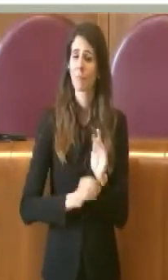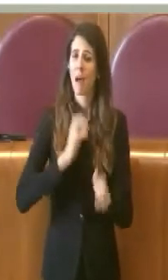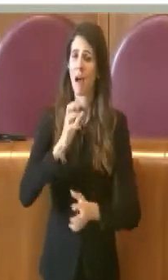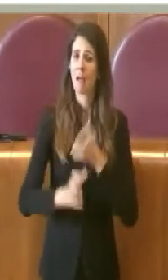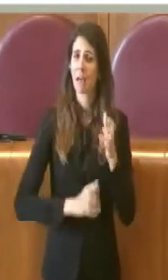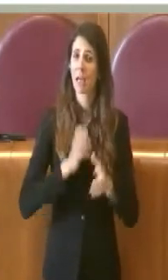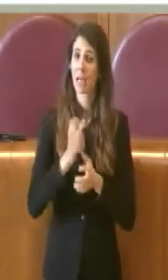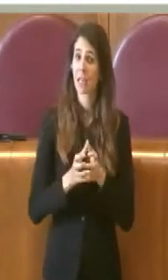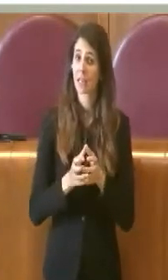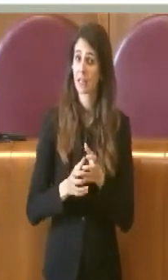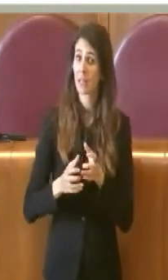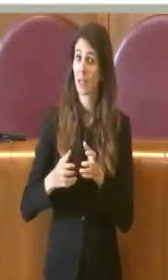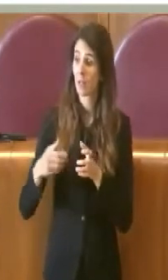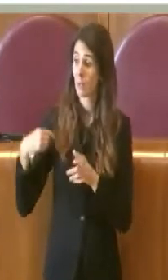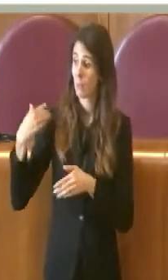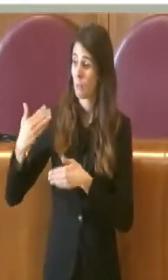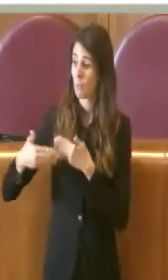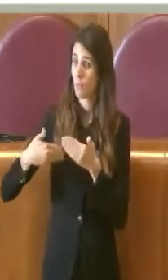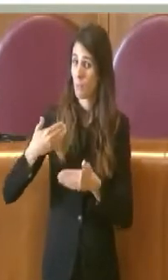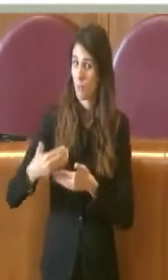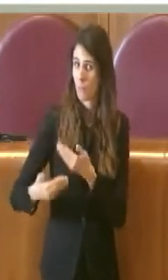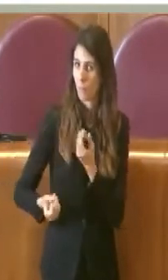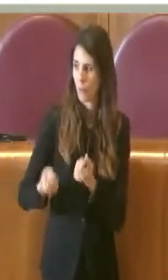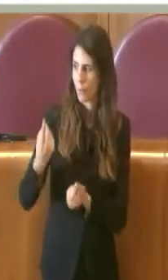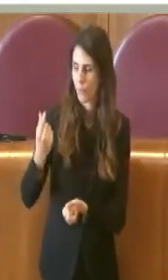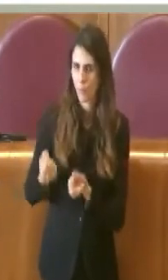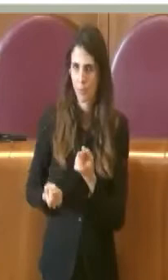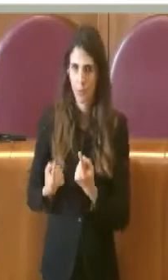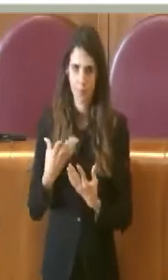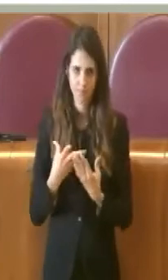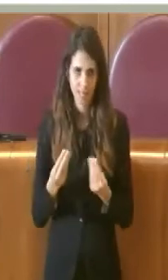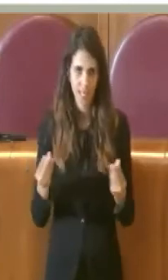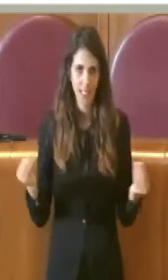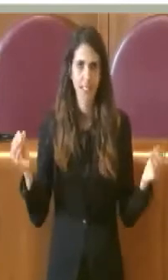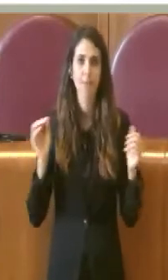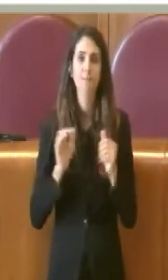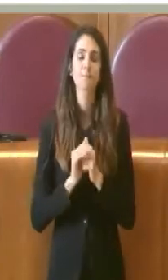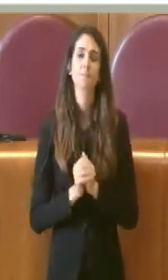hanno manifestati. Però devo dire una cosa,